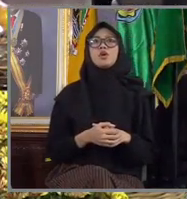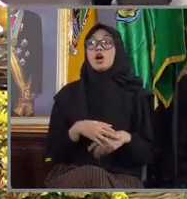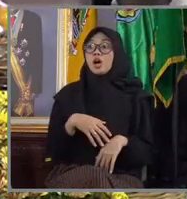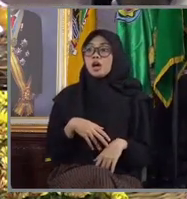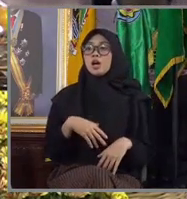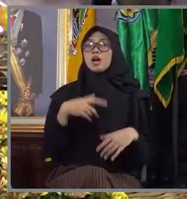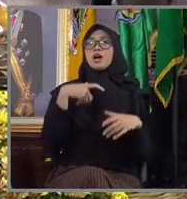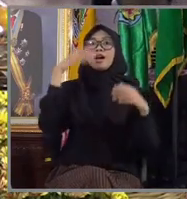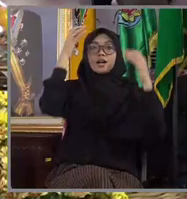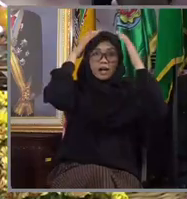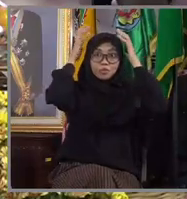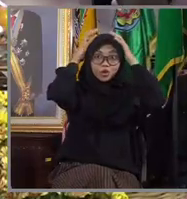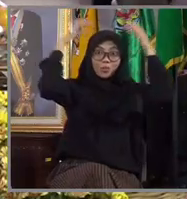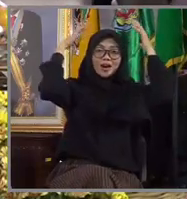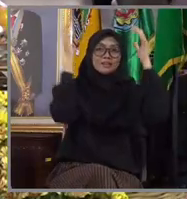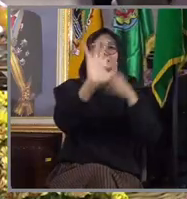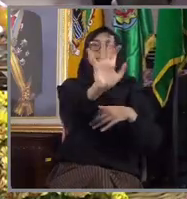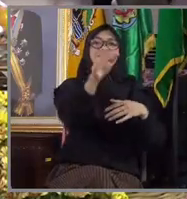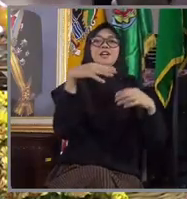beruban